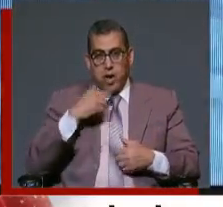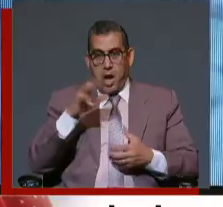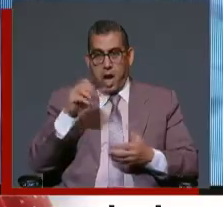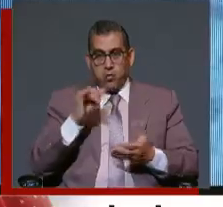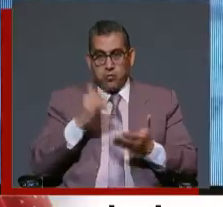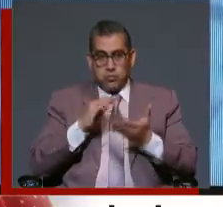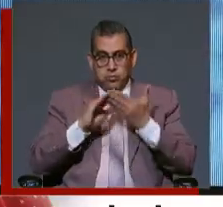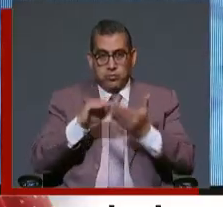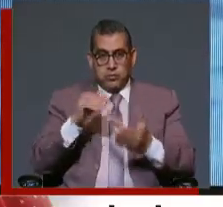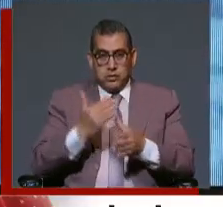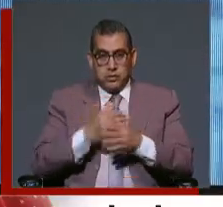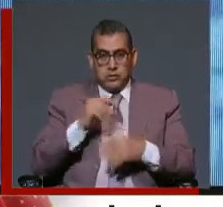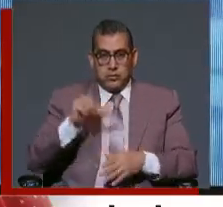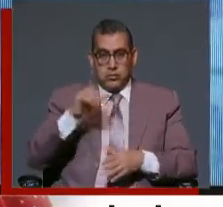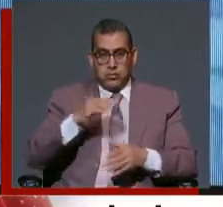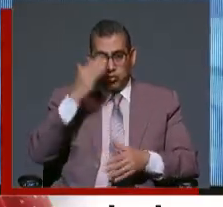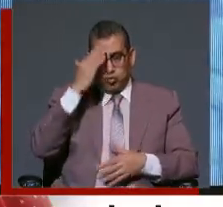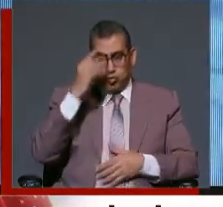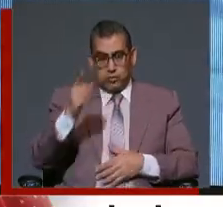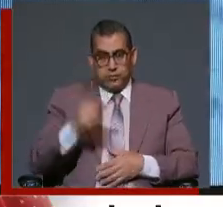العالم. أصحاب المعالي، سيداتي سادتي،